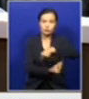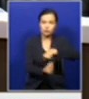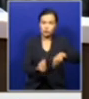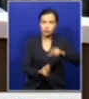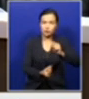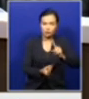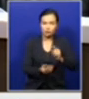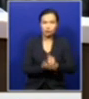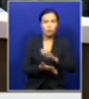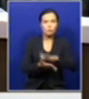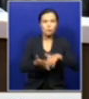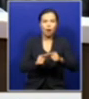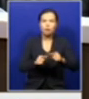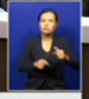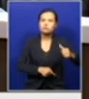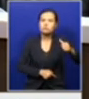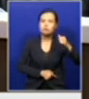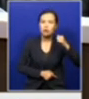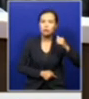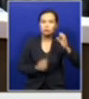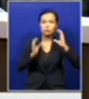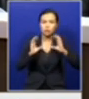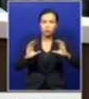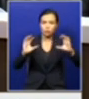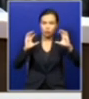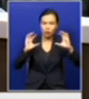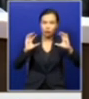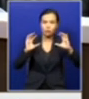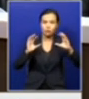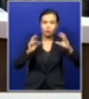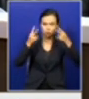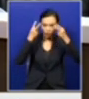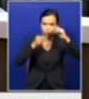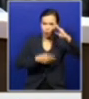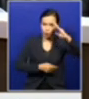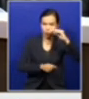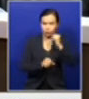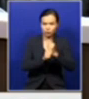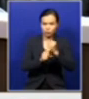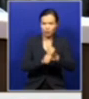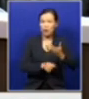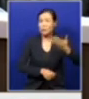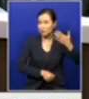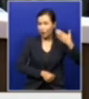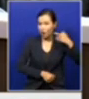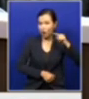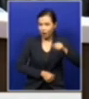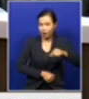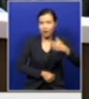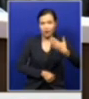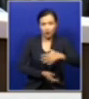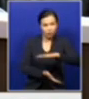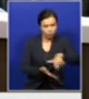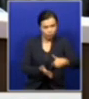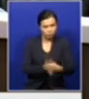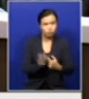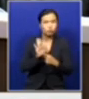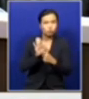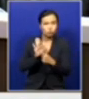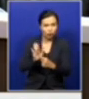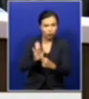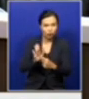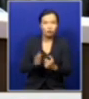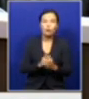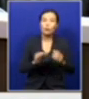วนเป็นแผนงานเดิมที่รัฐบาลพลเอกประยุทธ์จันทร์โอชาเคยดำเนินการมาแล้วทั้งสิ้นค่ะเช่นโ